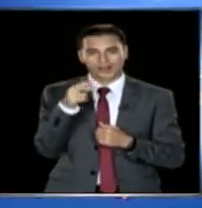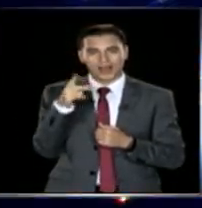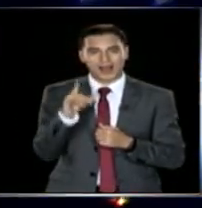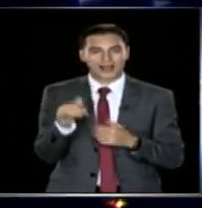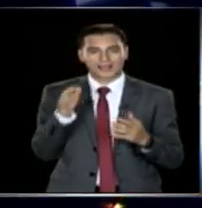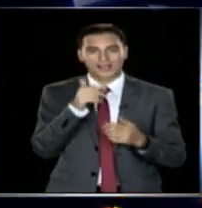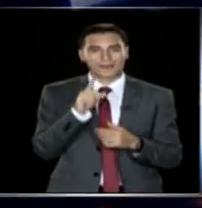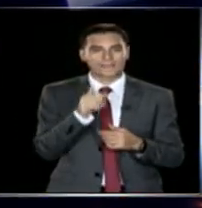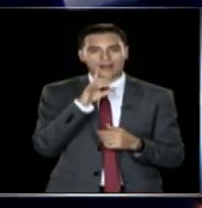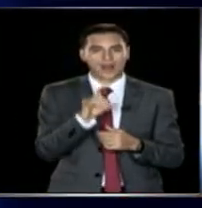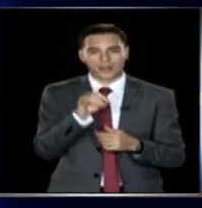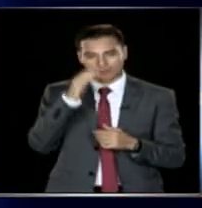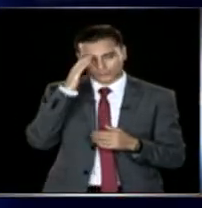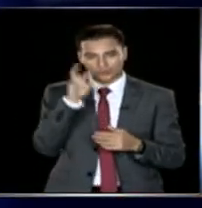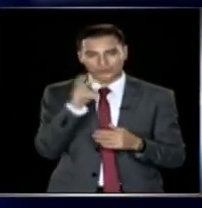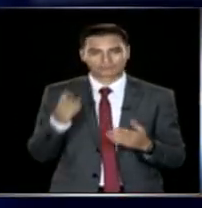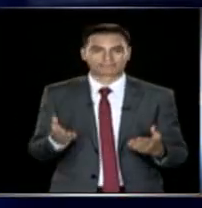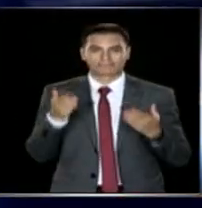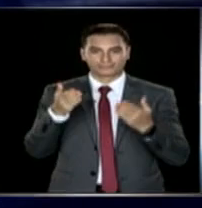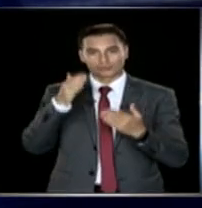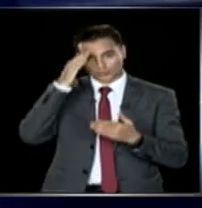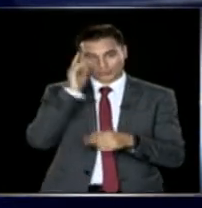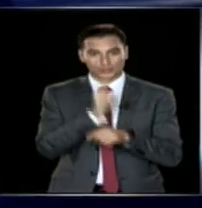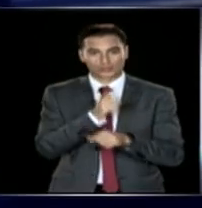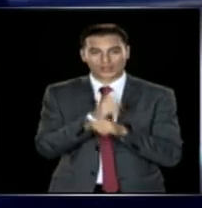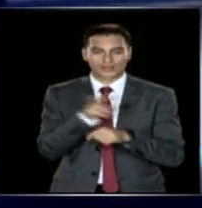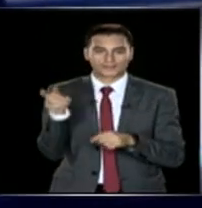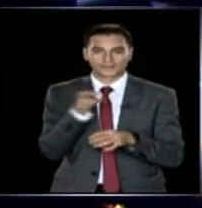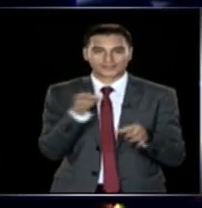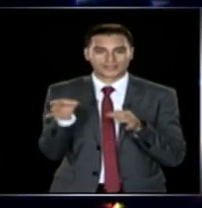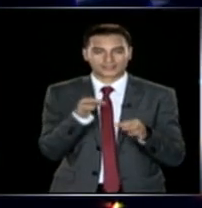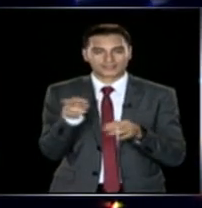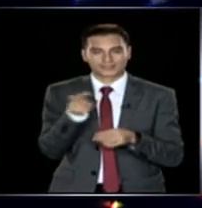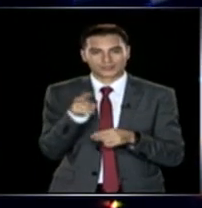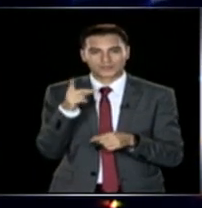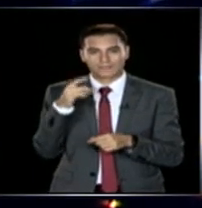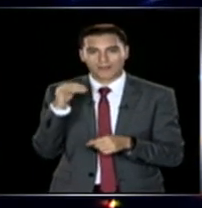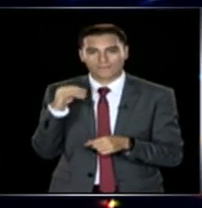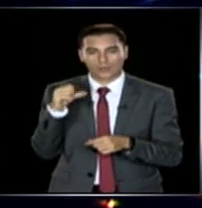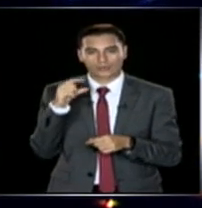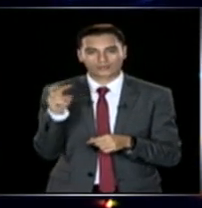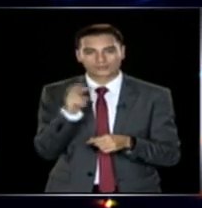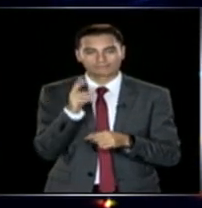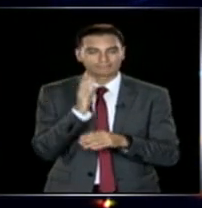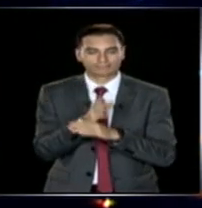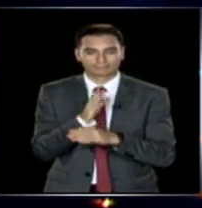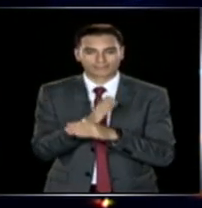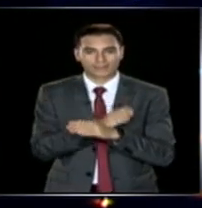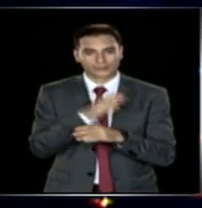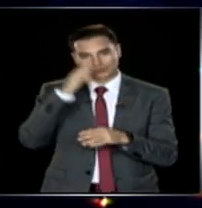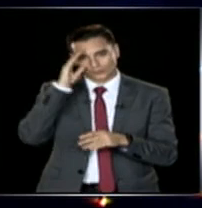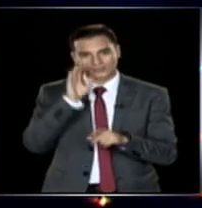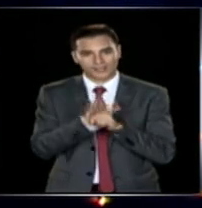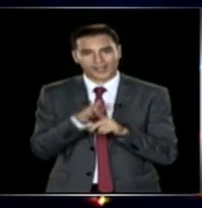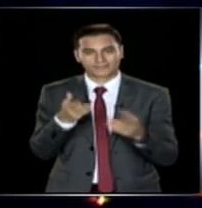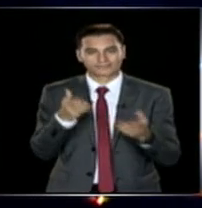والعلي، اتفضلوا. وشكراً لمحمود الجعفري ومهندس عز، مهندس عز ومحمود الجعفري. النتيجة